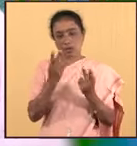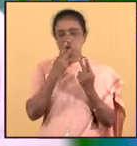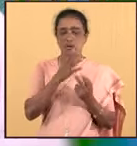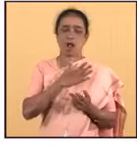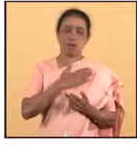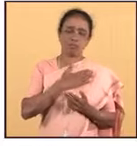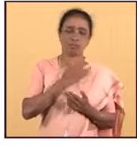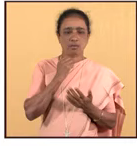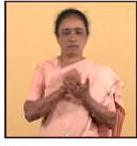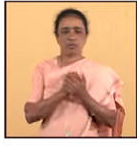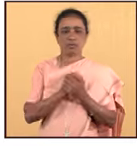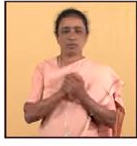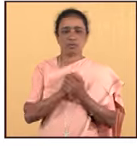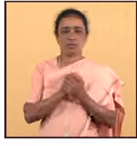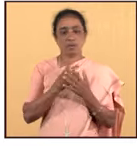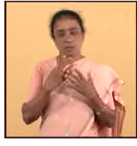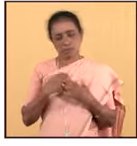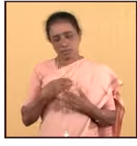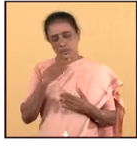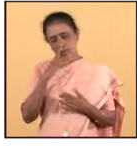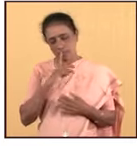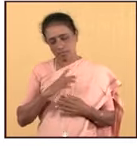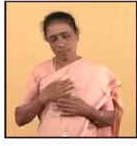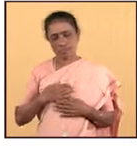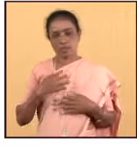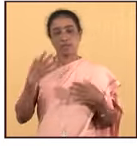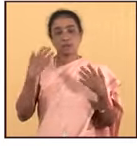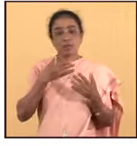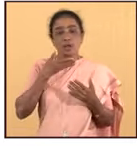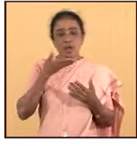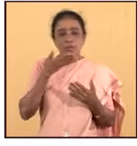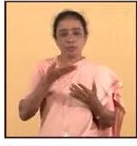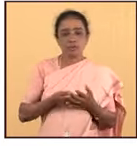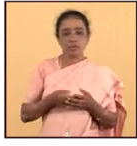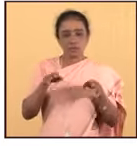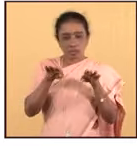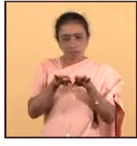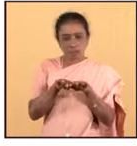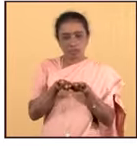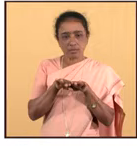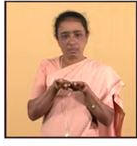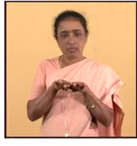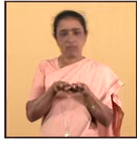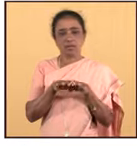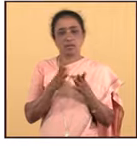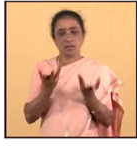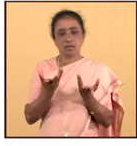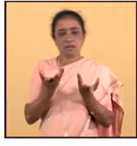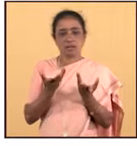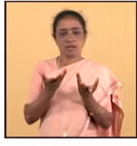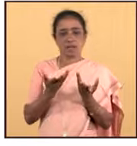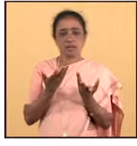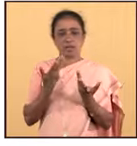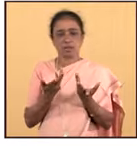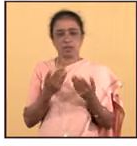செய்யணும், எல்லோரிடமும் அன்பு செலுத்த வேண்டும், சகிப்புத்தன்மை வேண்டும், ஒத்துழைப்பு வேண்டும், சமத்துவம் வேண்டும். அப்ப